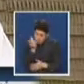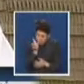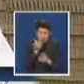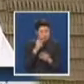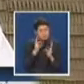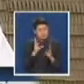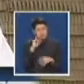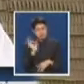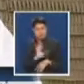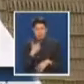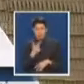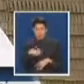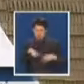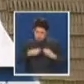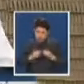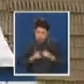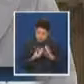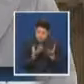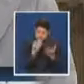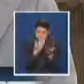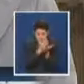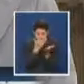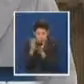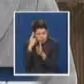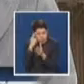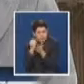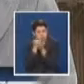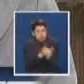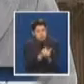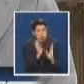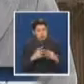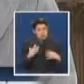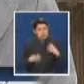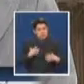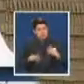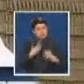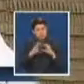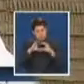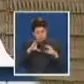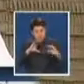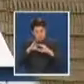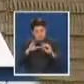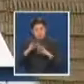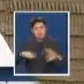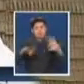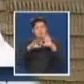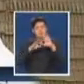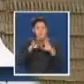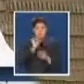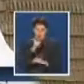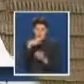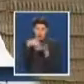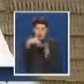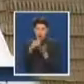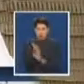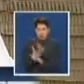ปรับหรือเสียสละไอ้สิ่งที่เราคิดว่าเราจะได้มาช่วยคนที่เขาเดือดร้อนก่อนผมว่าอันนี้เป็นหลักที่สำคัญนะครับก็อยากจะพูดไว้ล่วงหน้